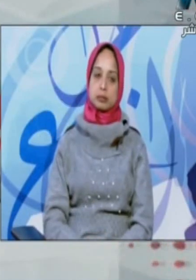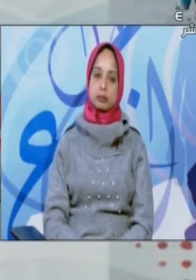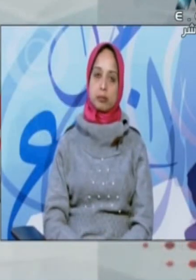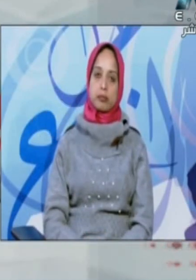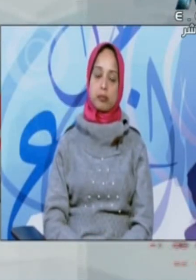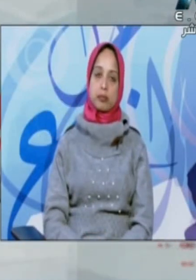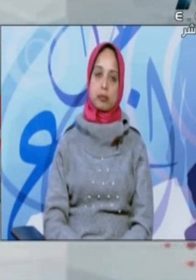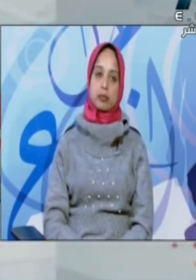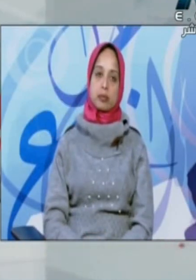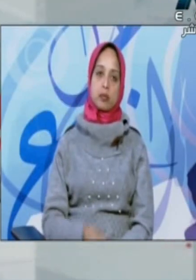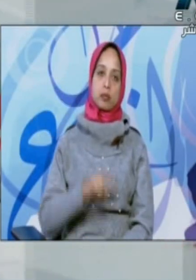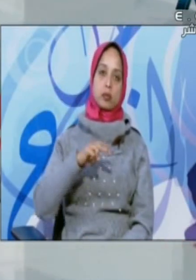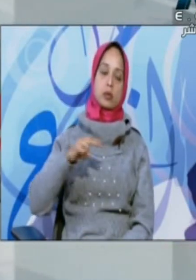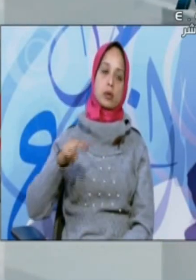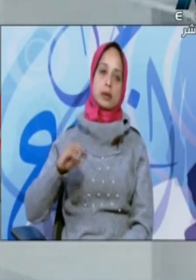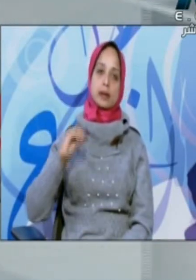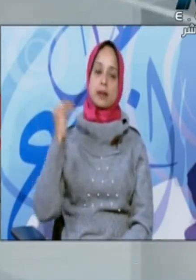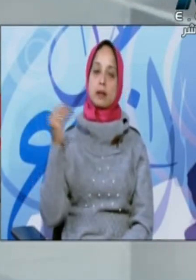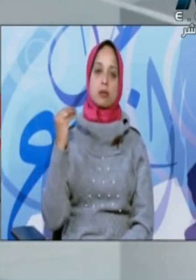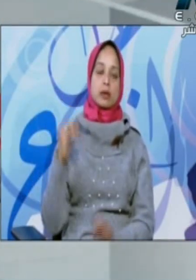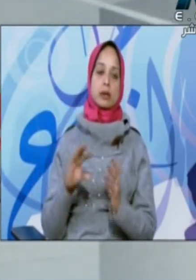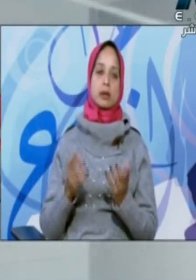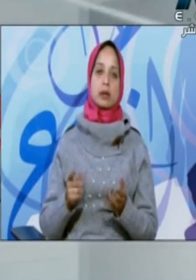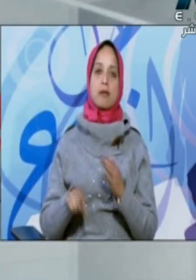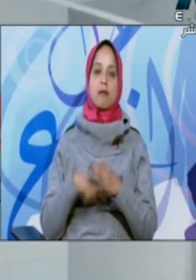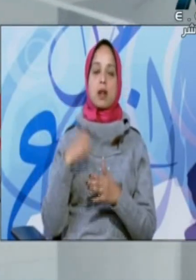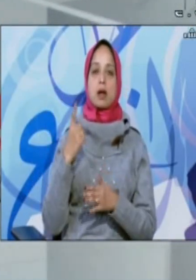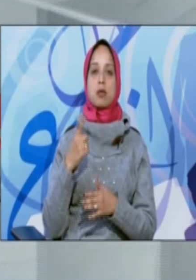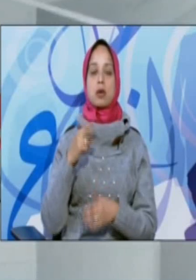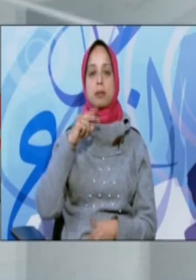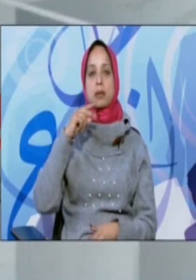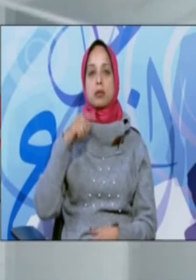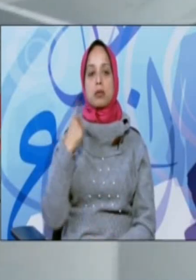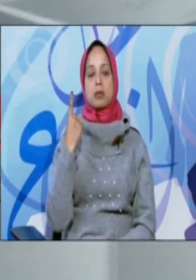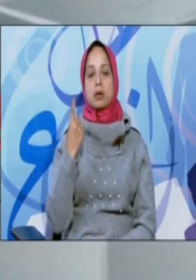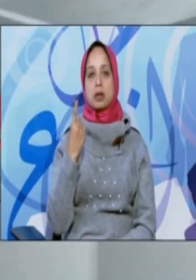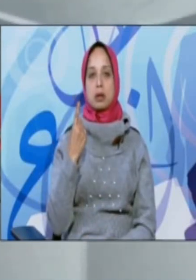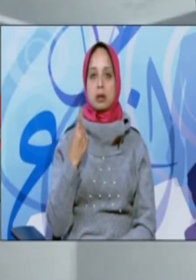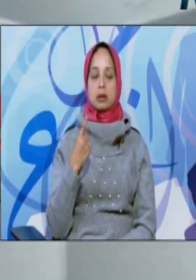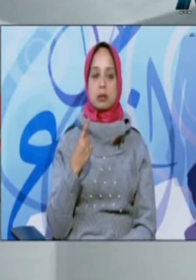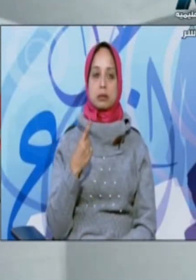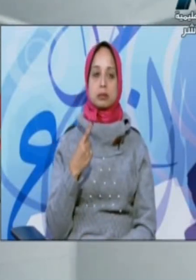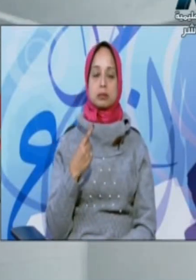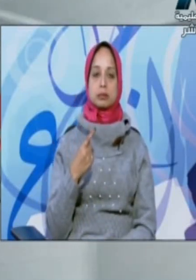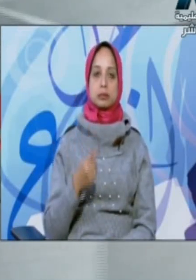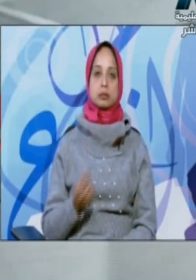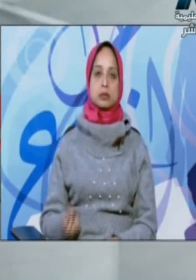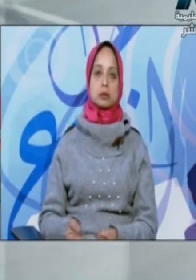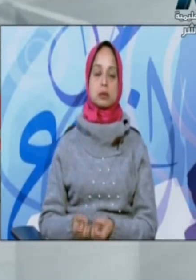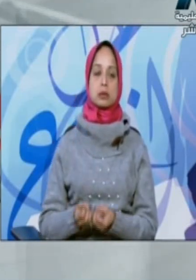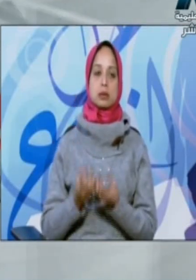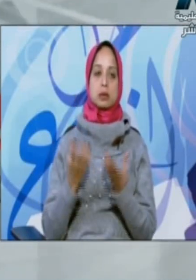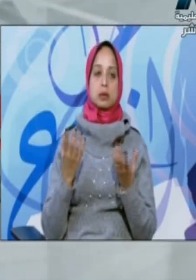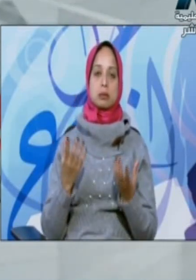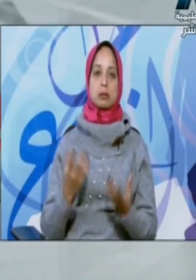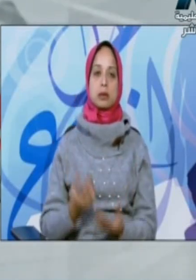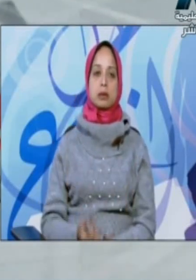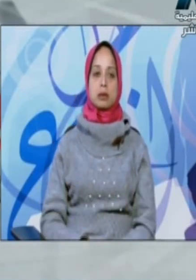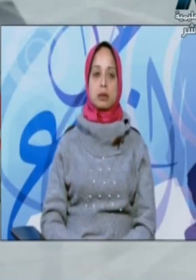إيه المتغيرات الدولية؟ أول حاجة عندي بنقول واحد اندلاع أو قيام.